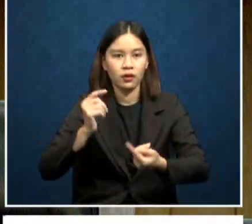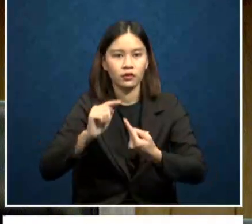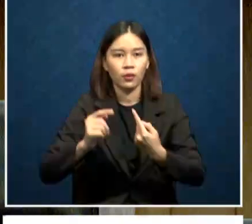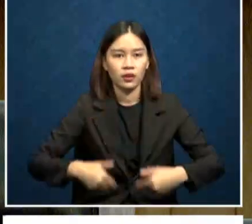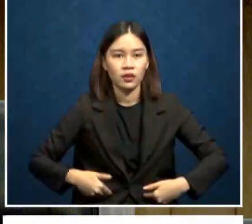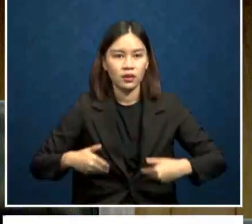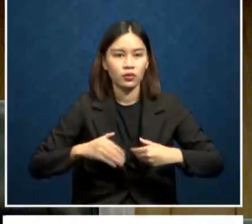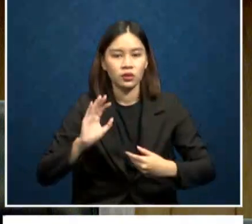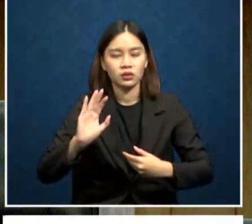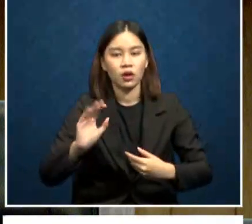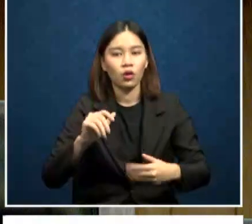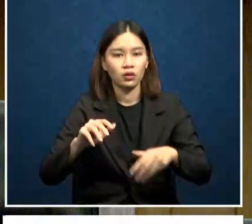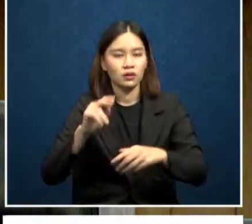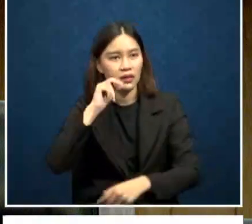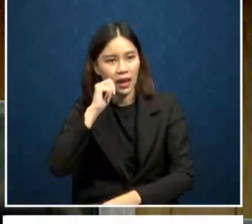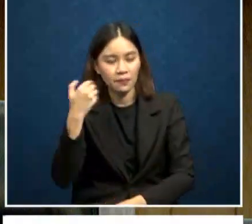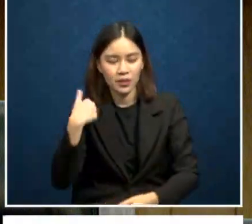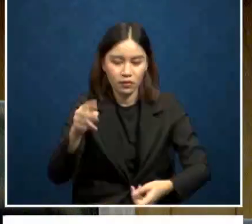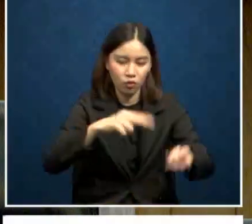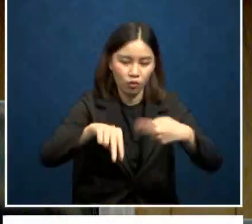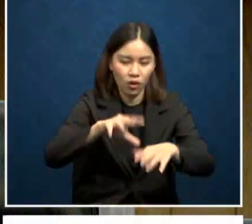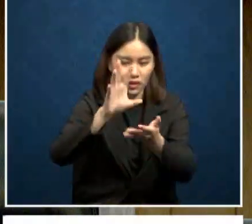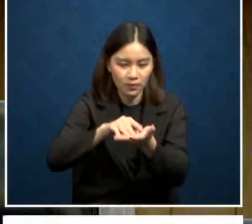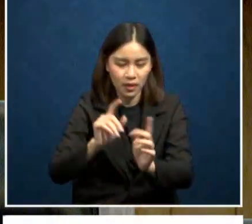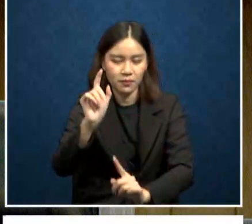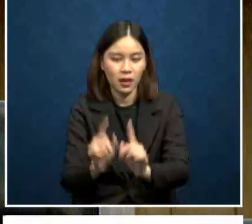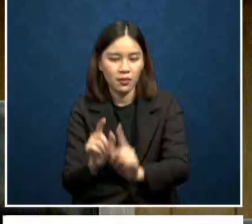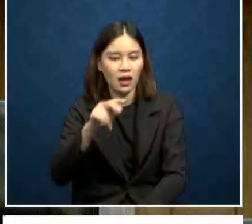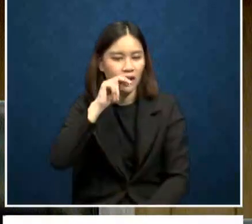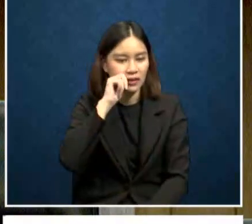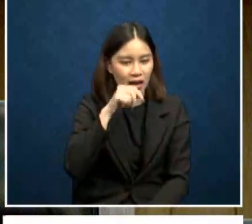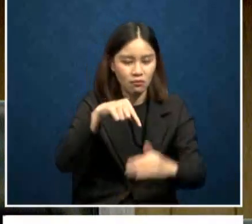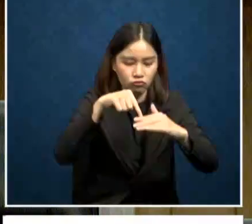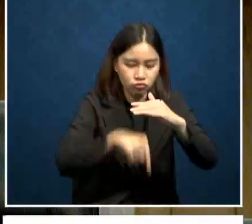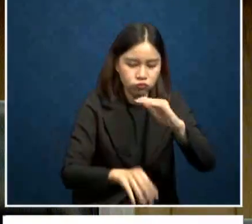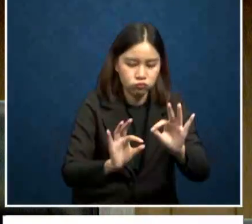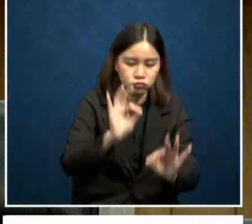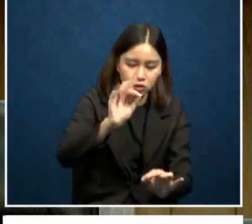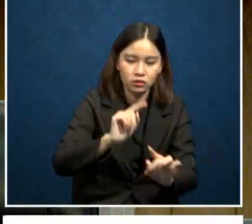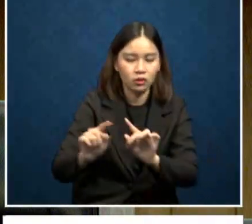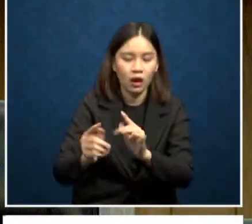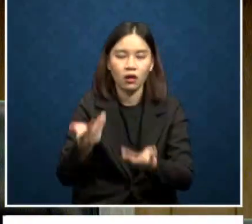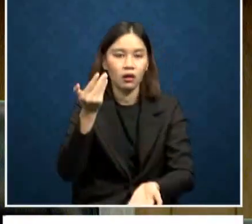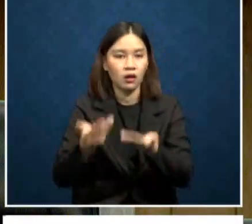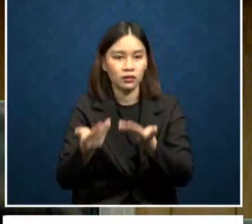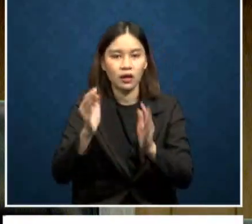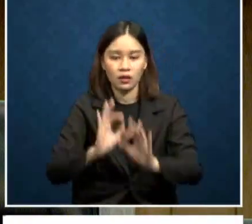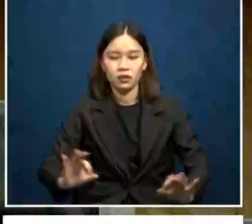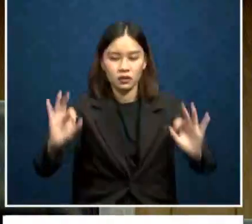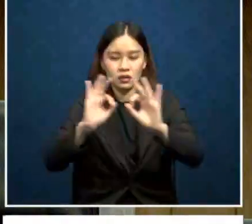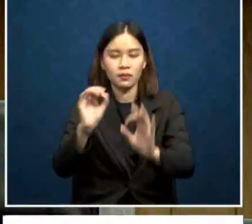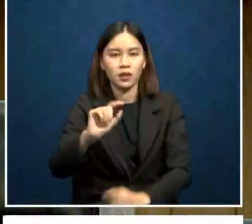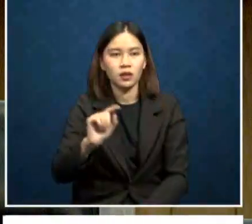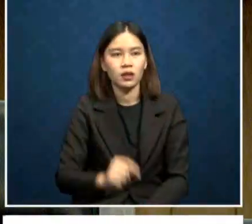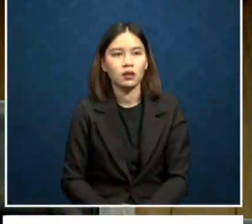จริงของการใช้น้ำมีการสำรวจสภาพน้ำสภาพความลึกสภาพอะไรต่อิอะไรแลที่สำคัญนัก็